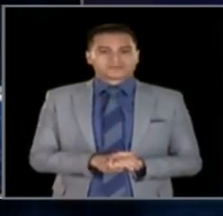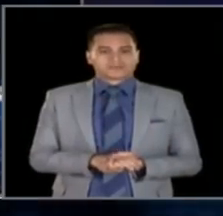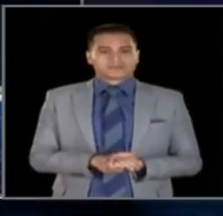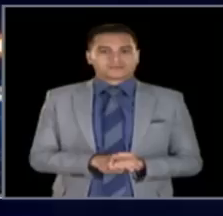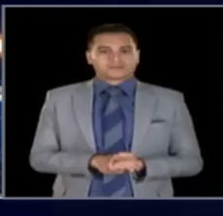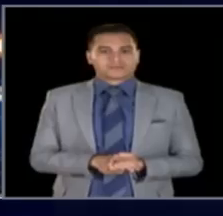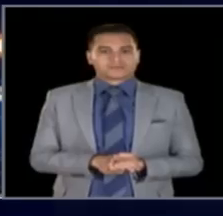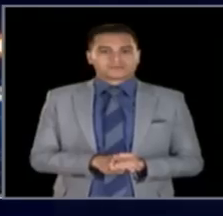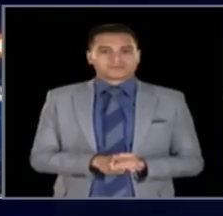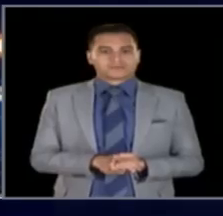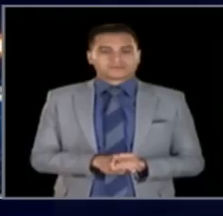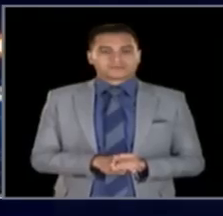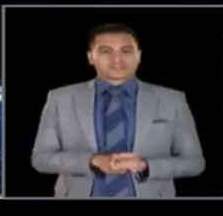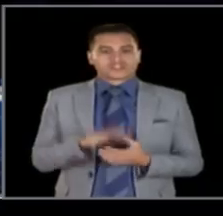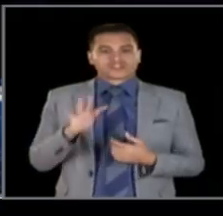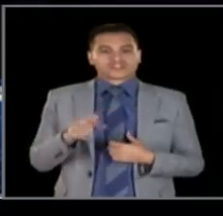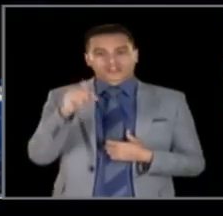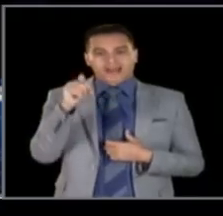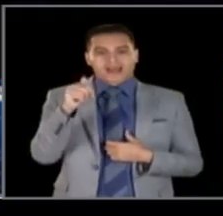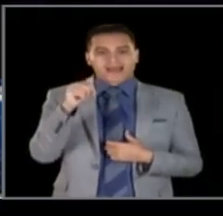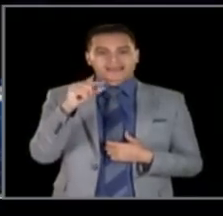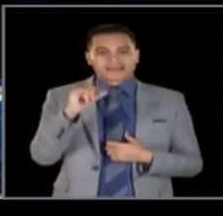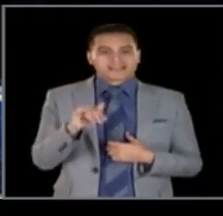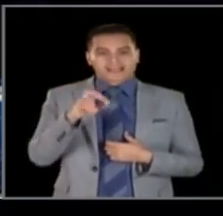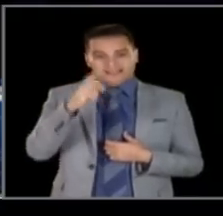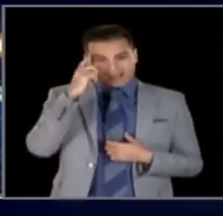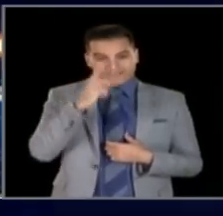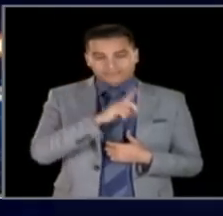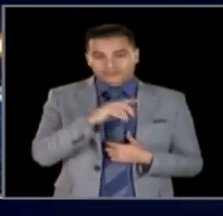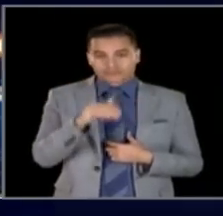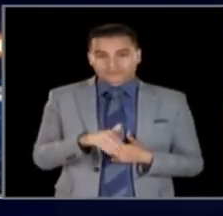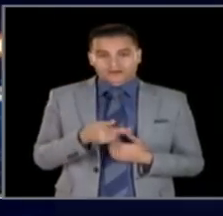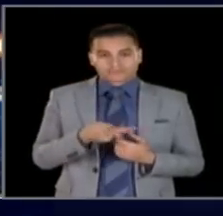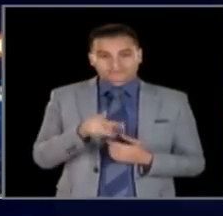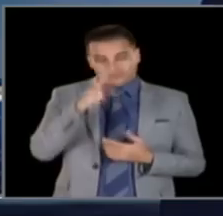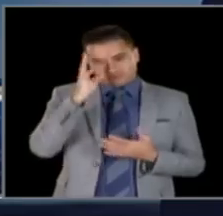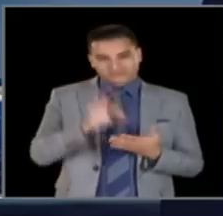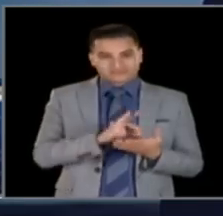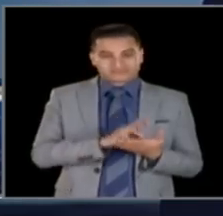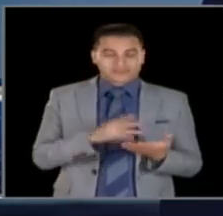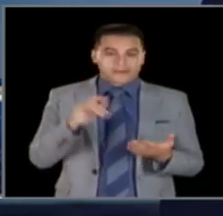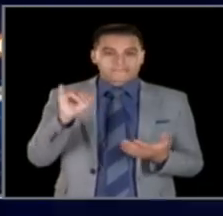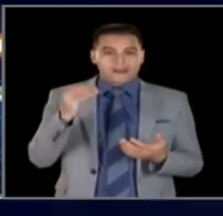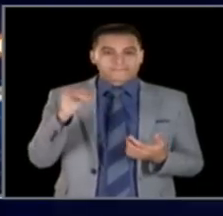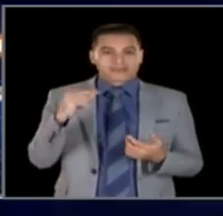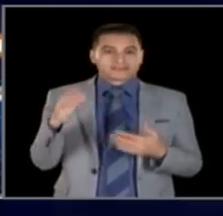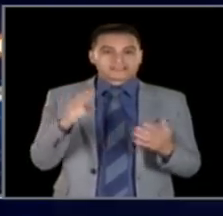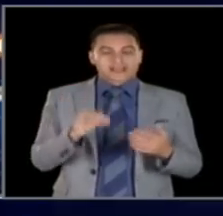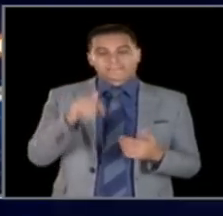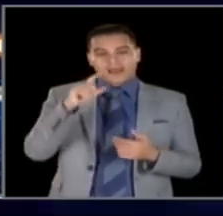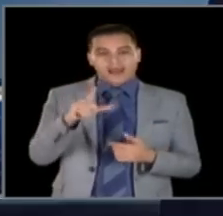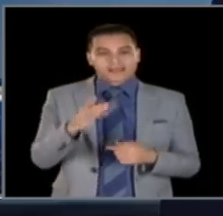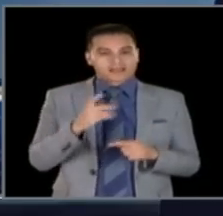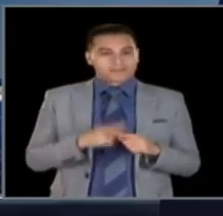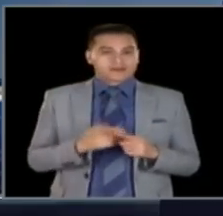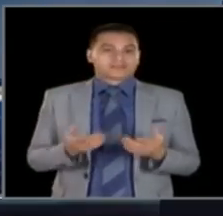محمد جمال شادية، انت عارفة؟ والله عارفة، مش ممكن، حظك وحش قوي بصراحة. محمد جمال، إجابة